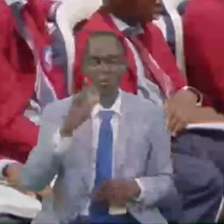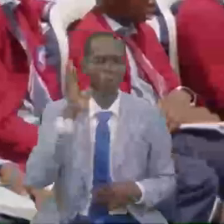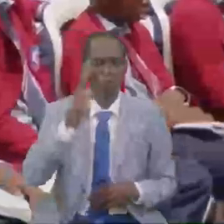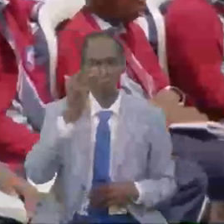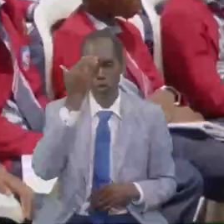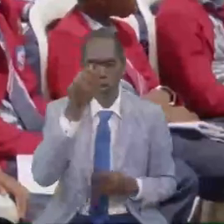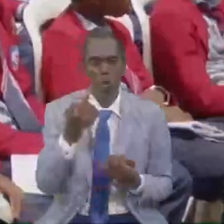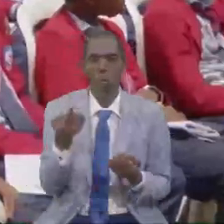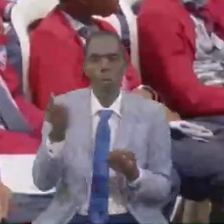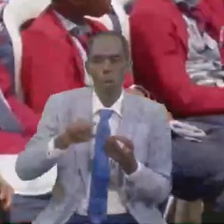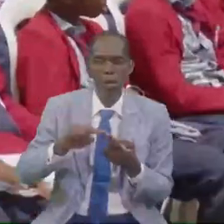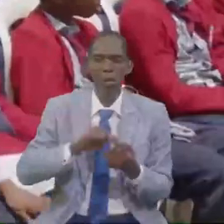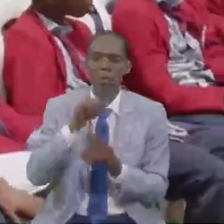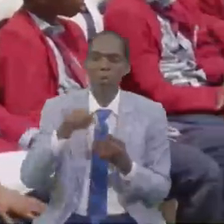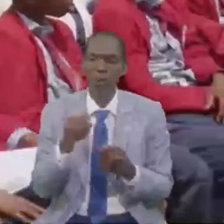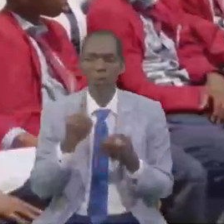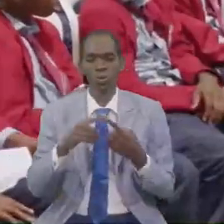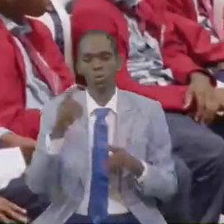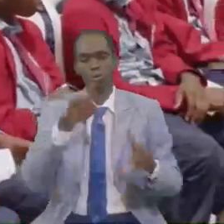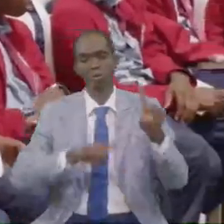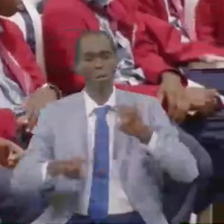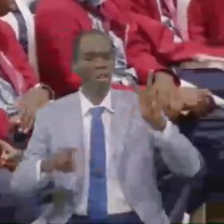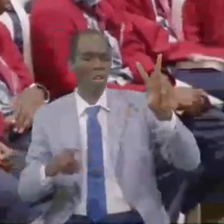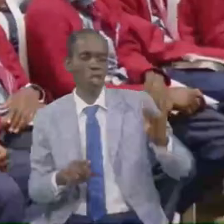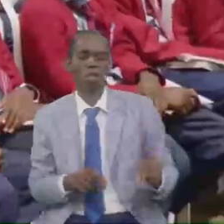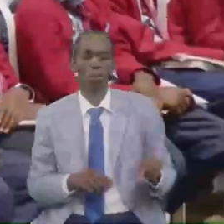Et je sais quand il faut dire non.